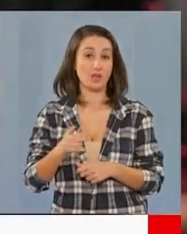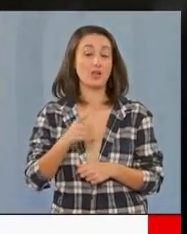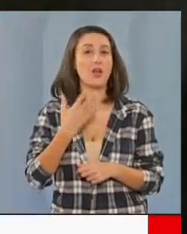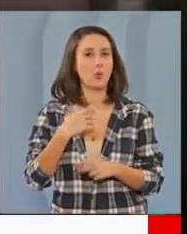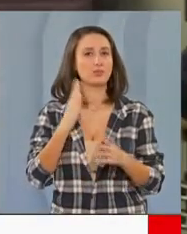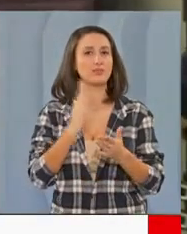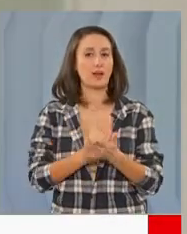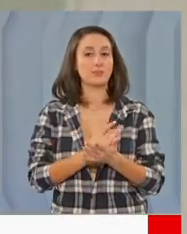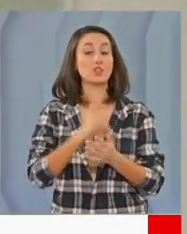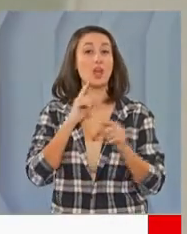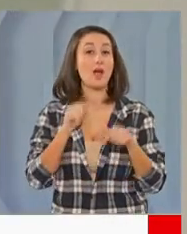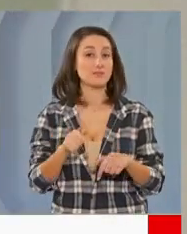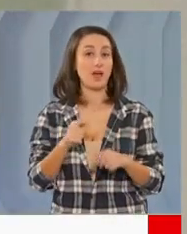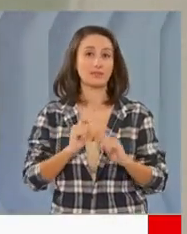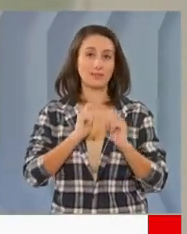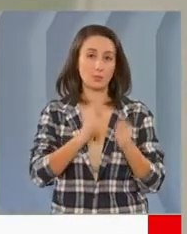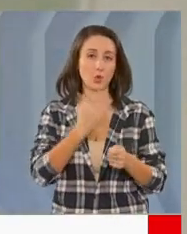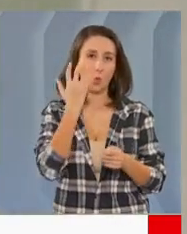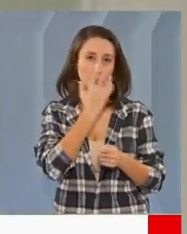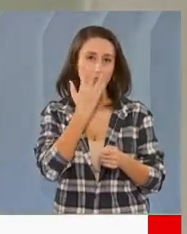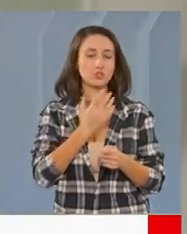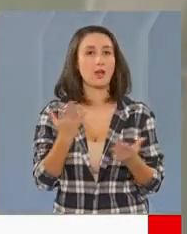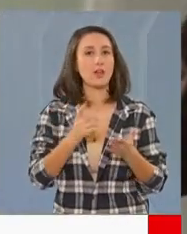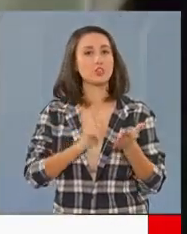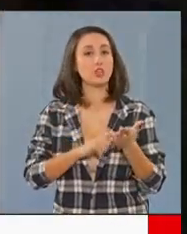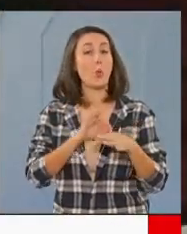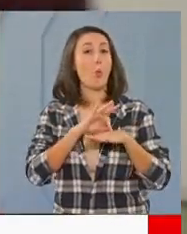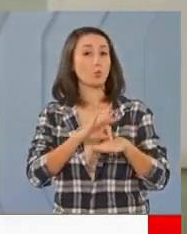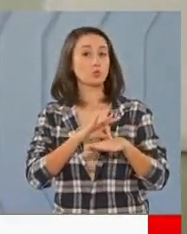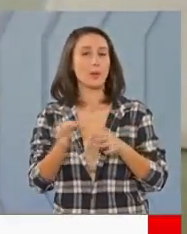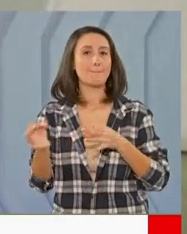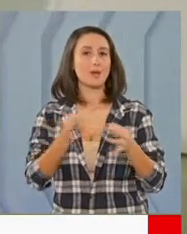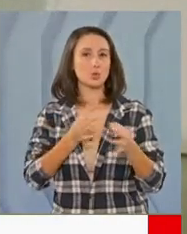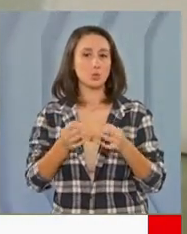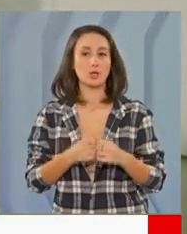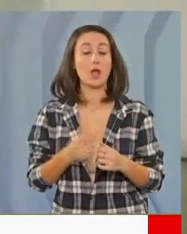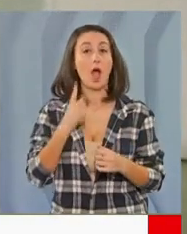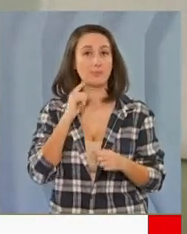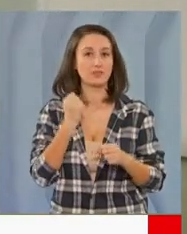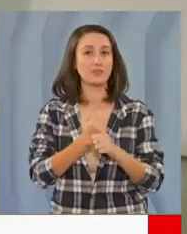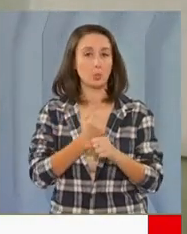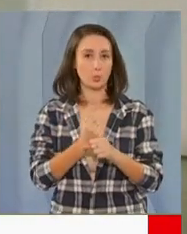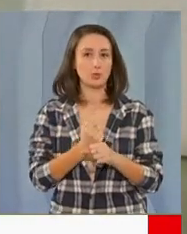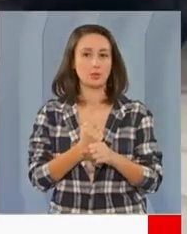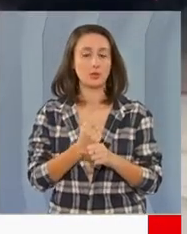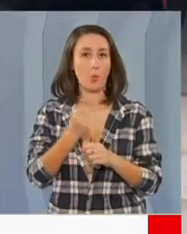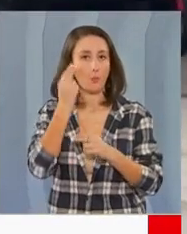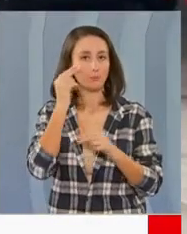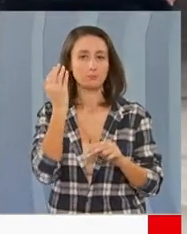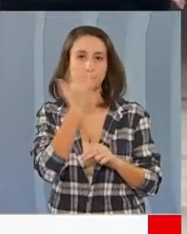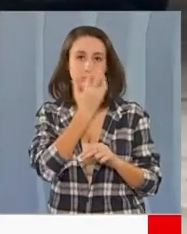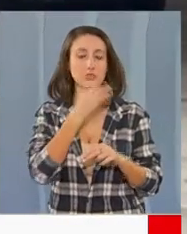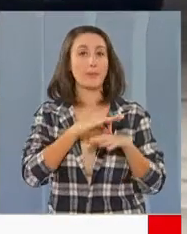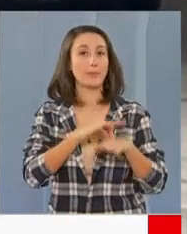acum dreptatea, iar în acest sens a depus o sesizare prin care cere conducerii să ia măsuri. Am făcut o sesizare